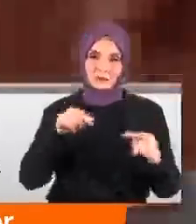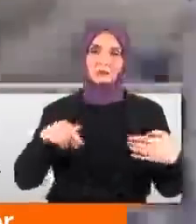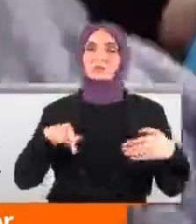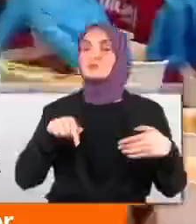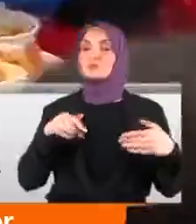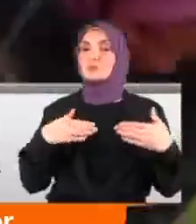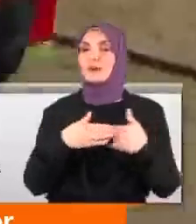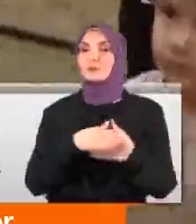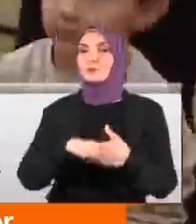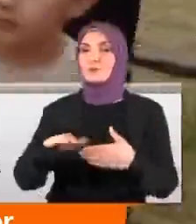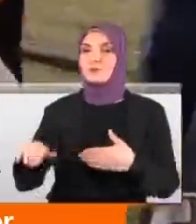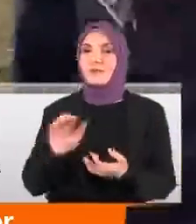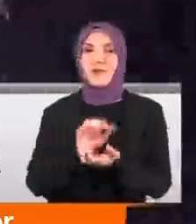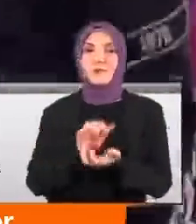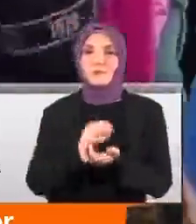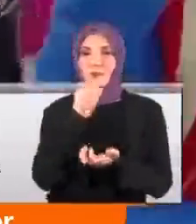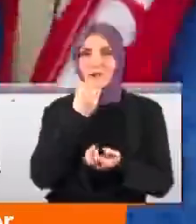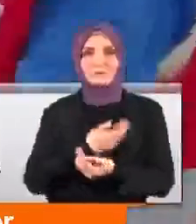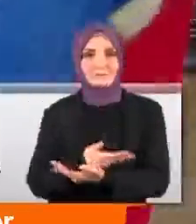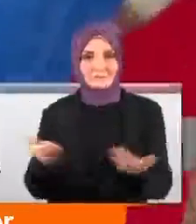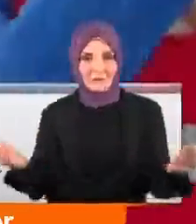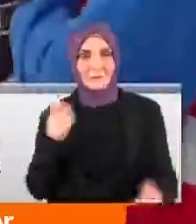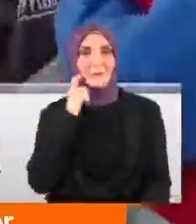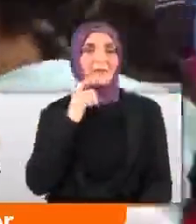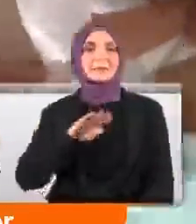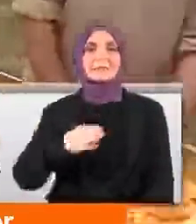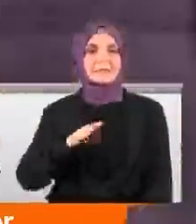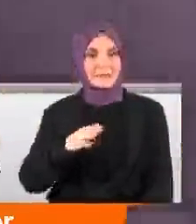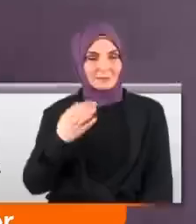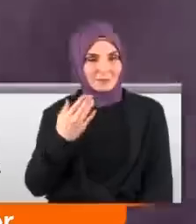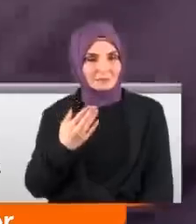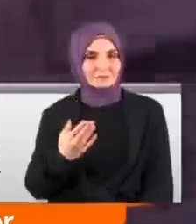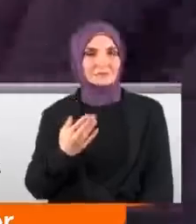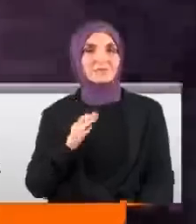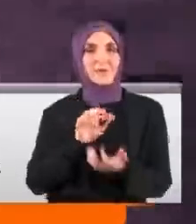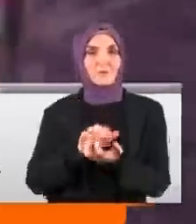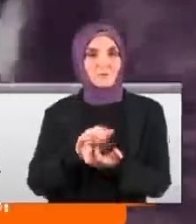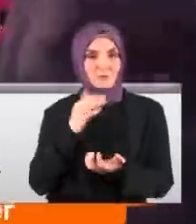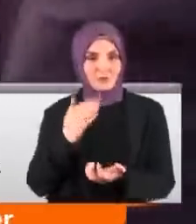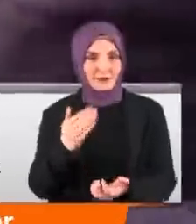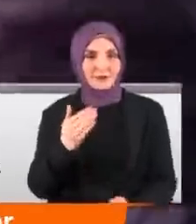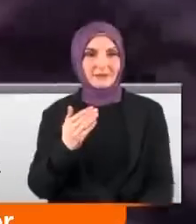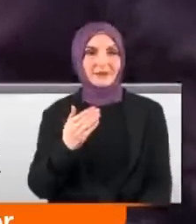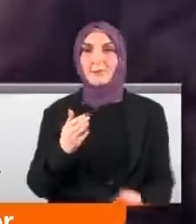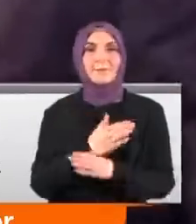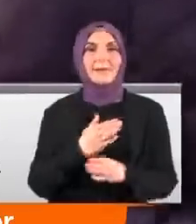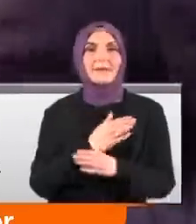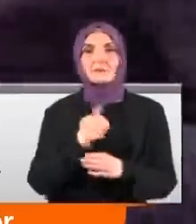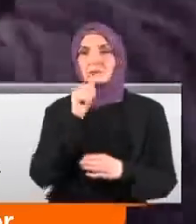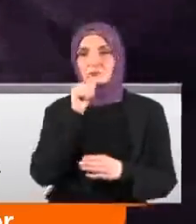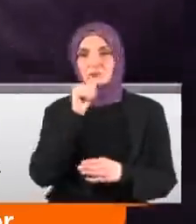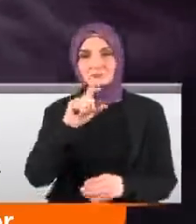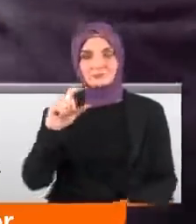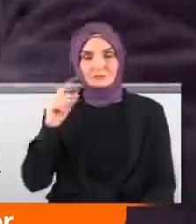dağıtıyor. Çocuklar için getirilen patates kızartması, hamburger ve meyve suları teker teker hepsine veriliyor. Ardından